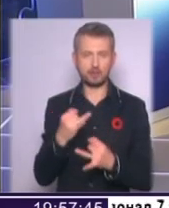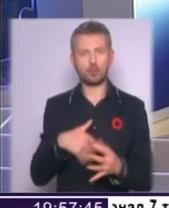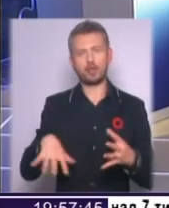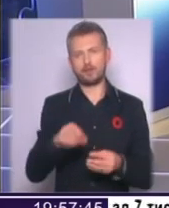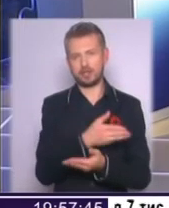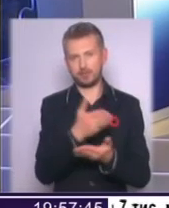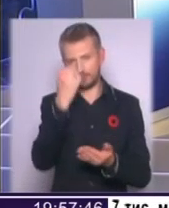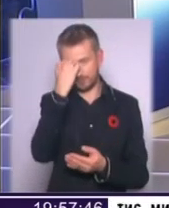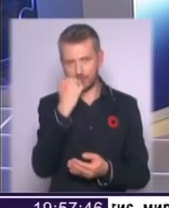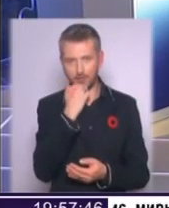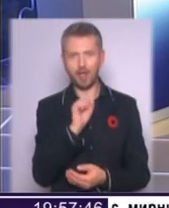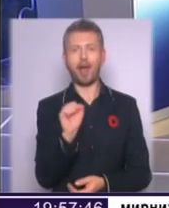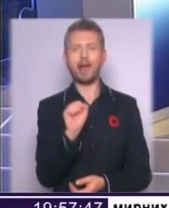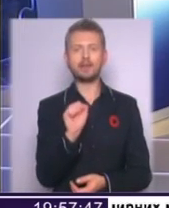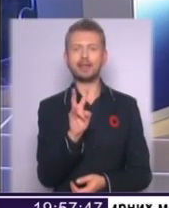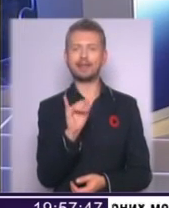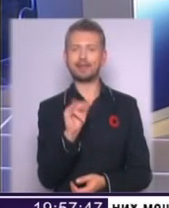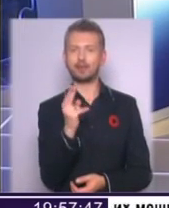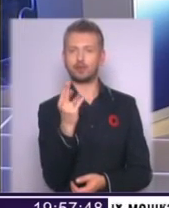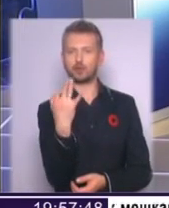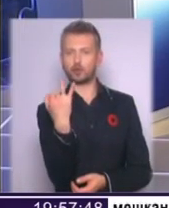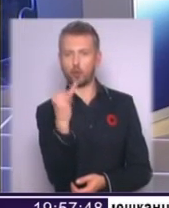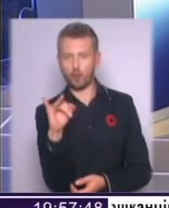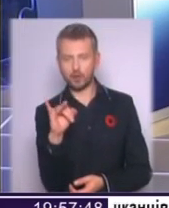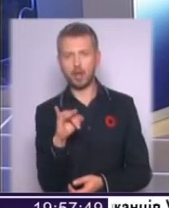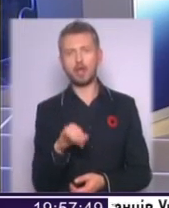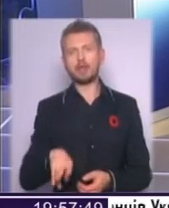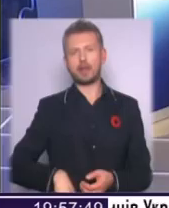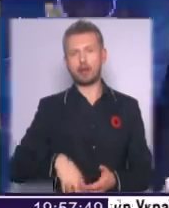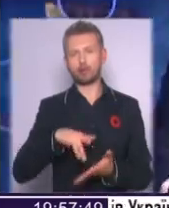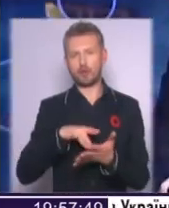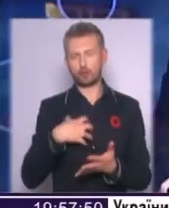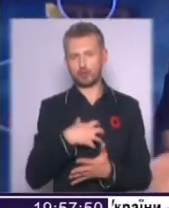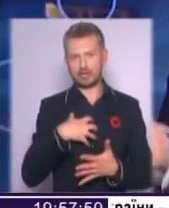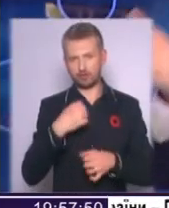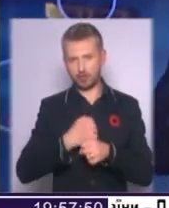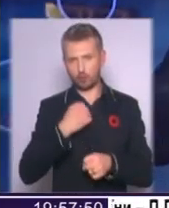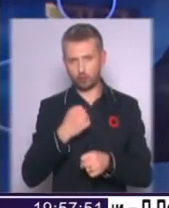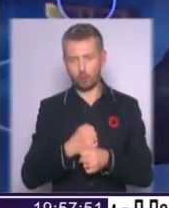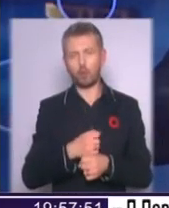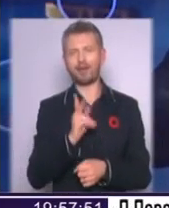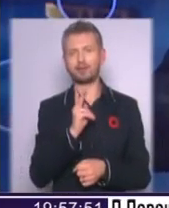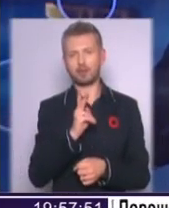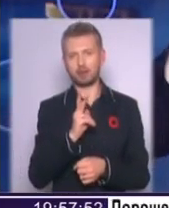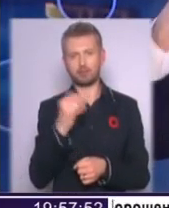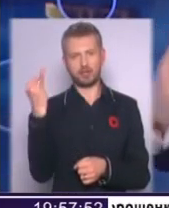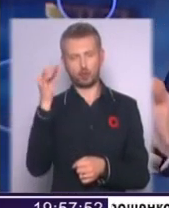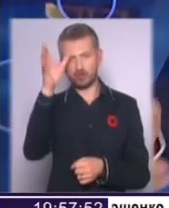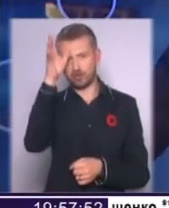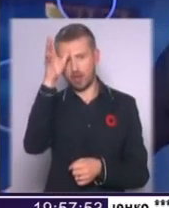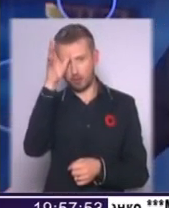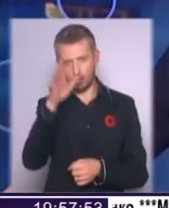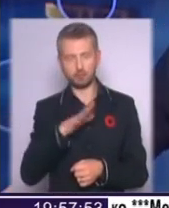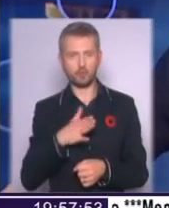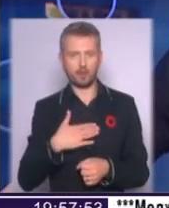Ніцой, директор Центру стратегічних розробок, кандидат історичних наук, був гостем передачі «Столиця». Зараз невеличка пауза, і потім ми знову повертаємося і